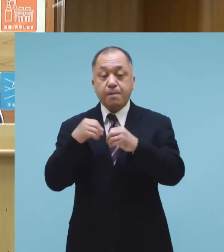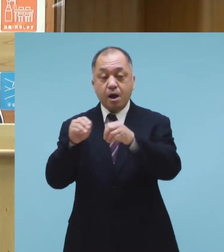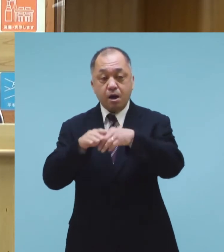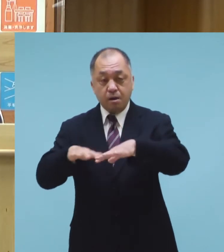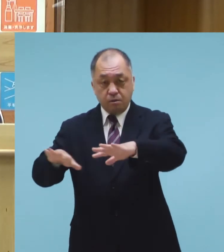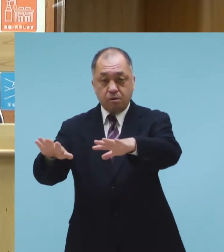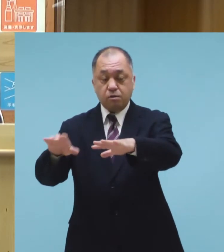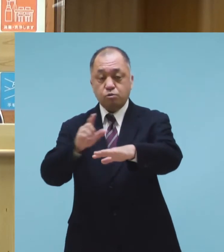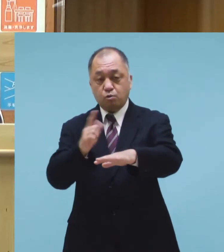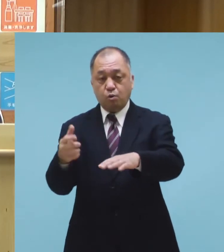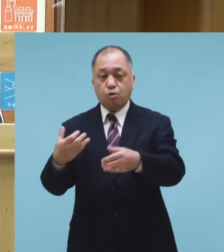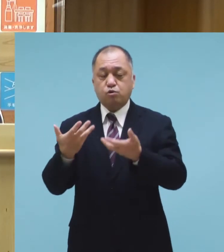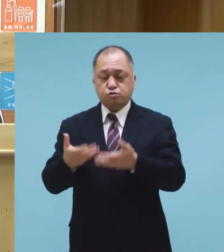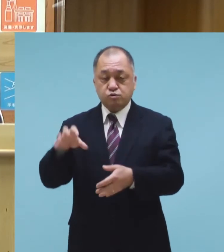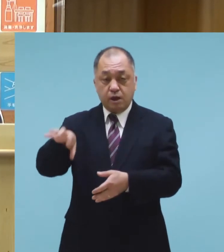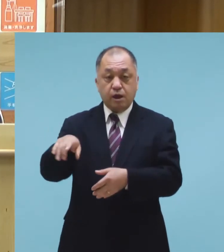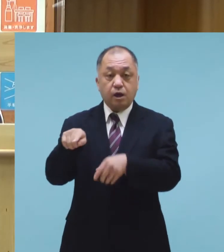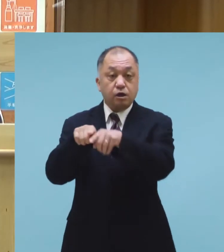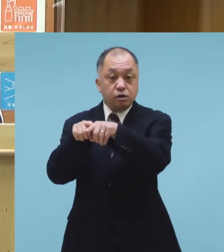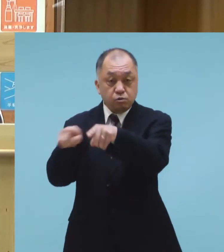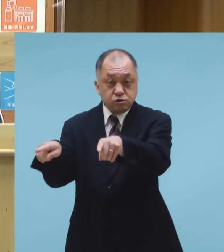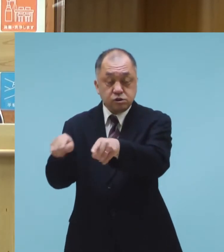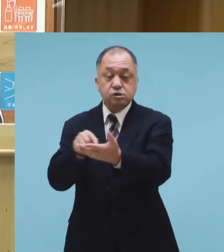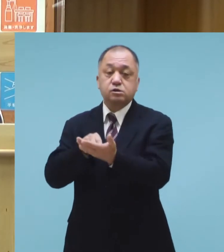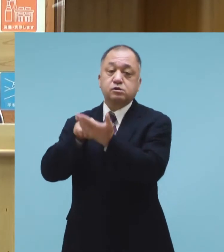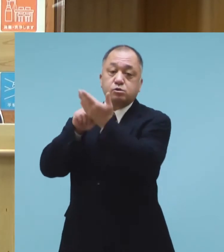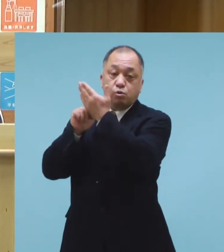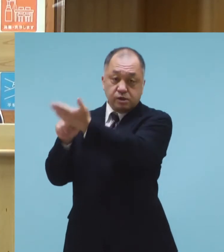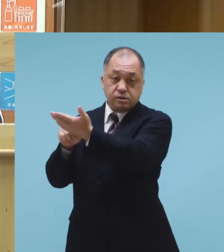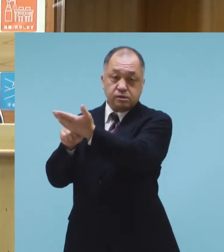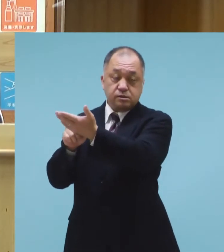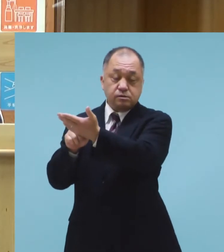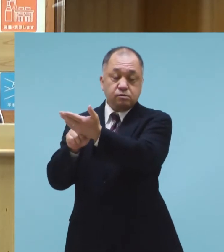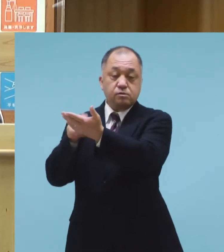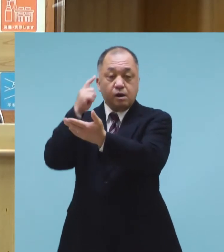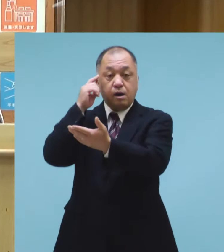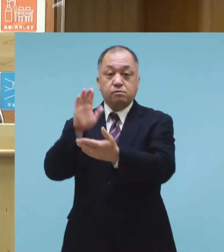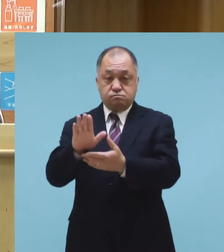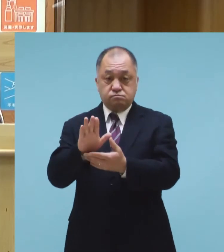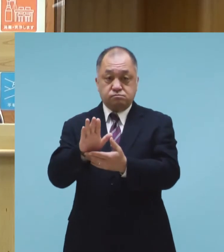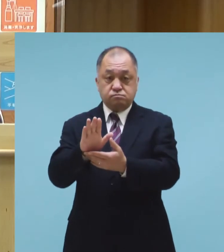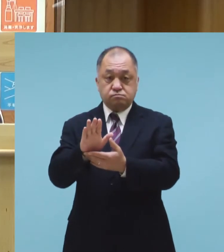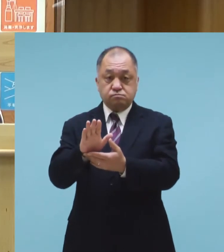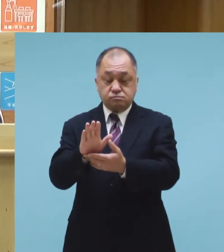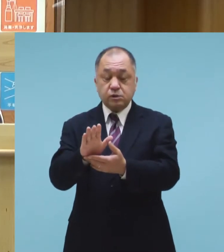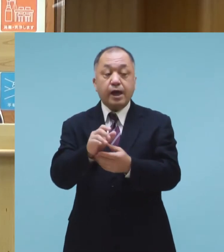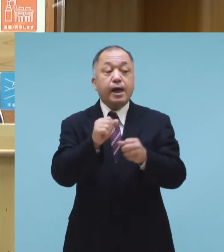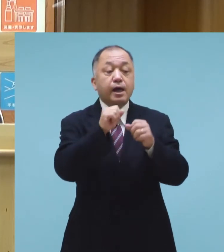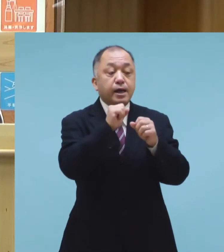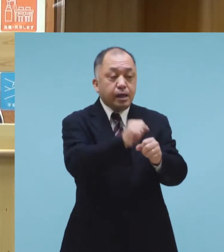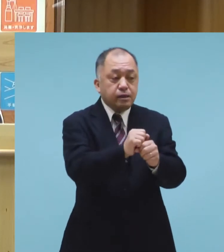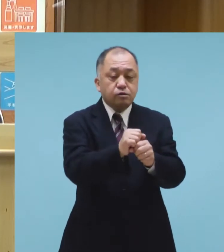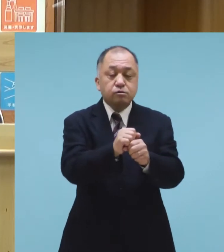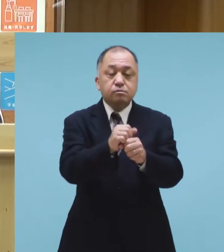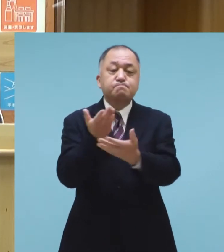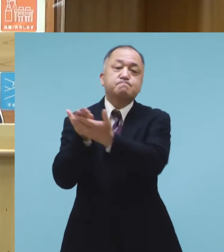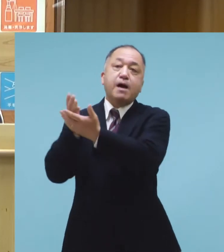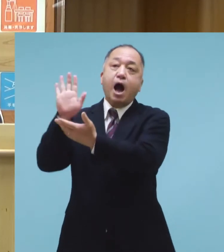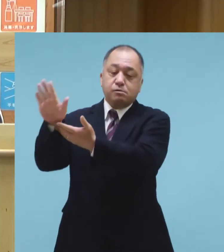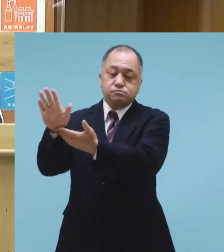置、要請している県もあります。で、要請をしていて追加になってない県もあります